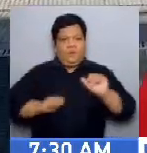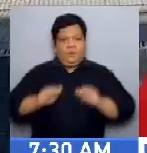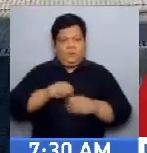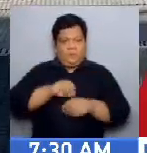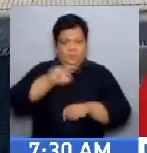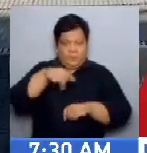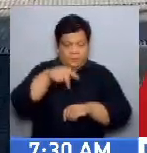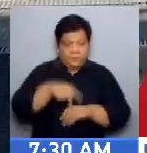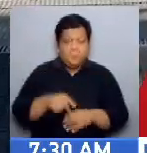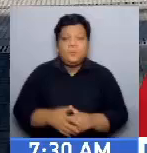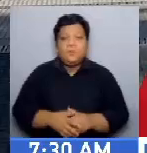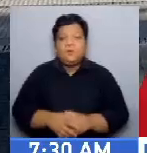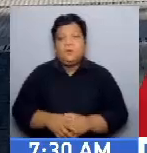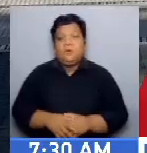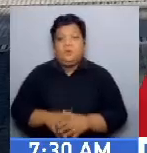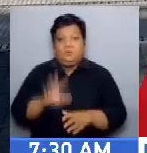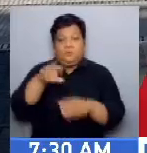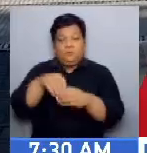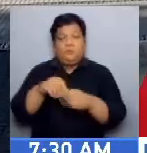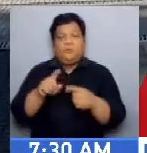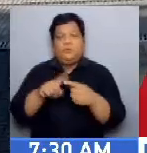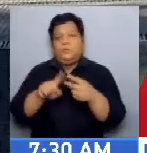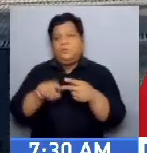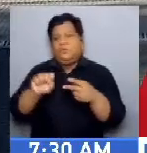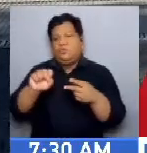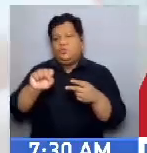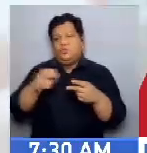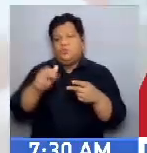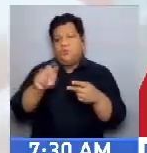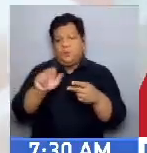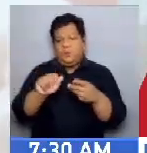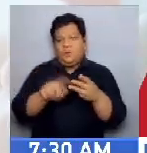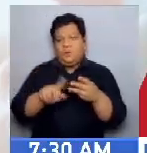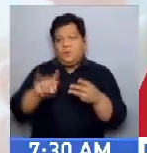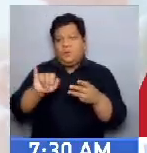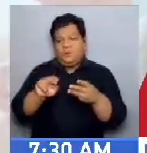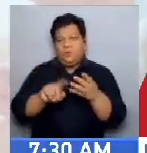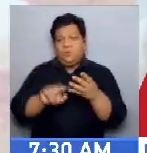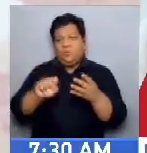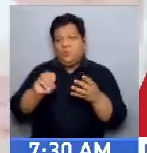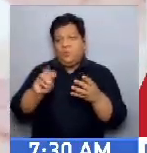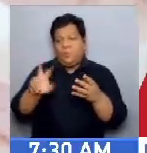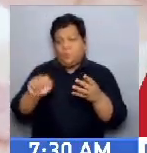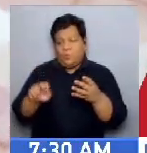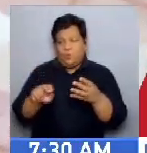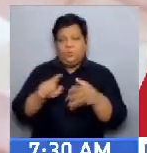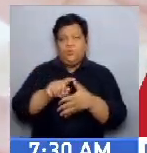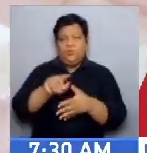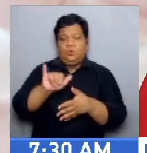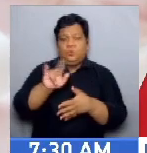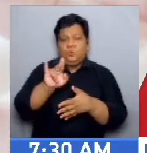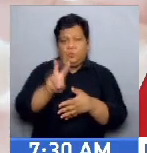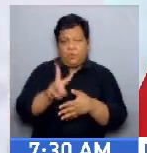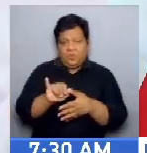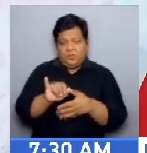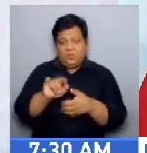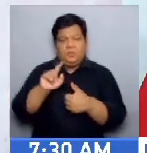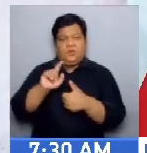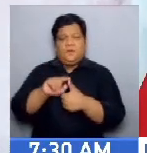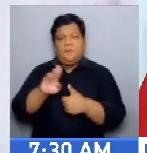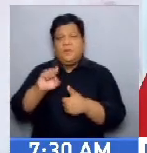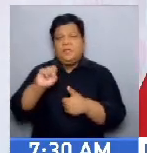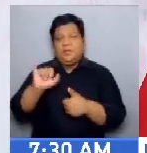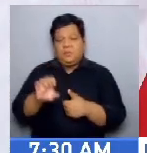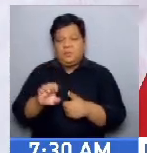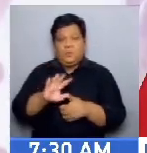sina Shanna, Hyeon, Sowon, Yui at Bessie. Sa June 20 ang debut ng